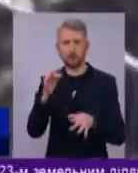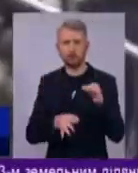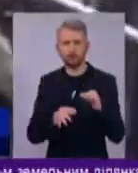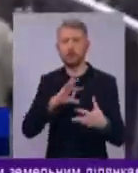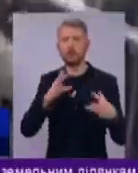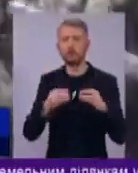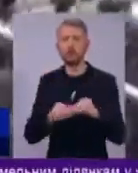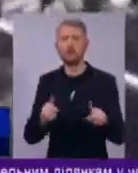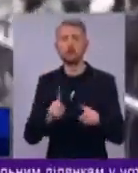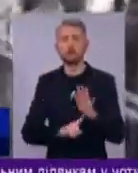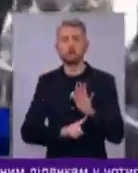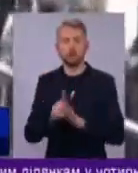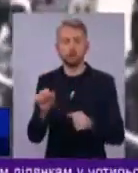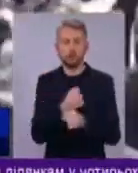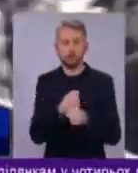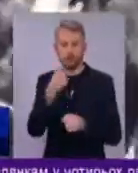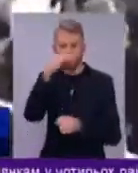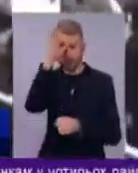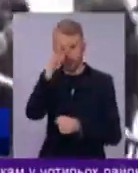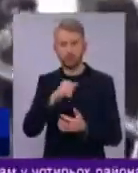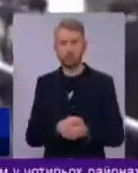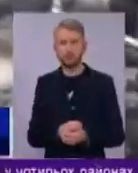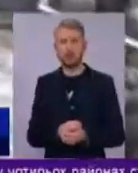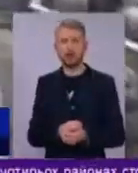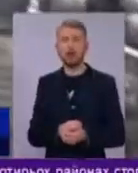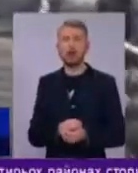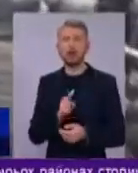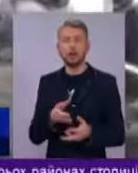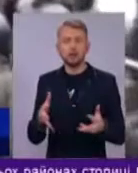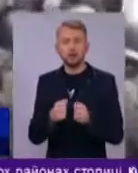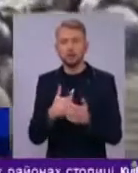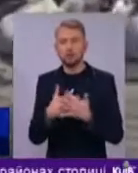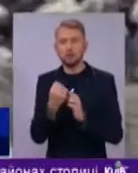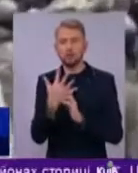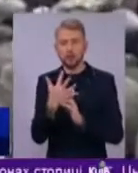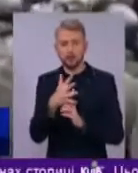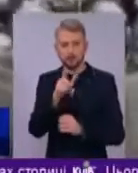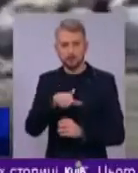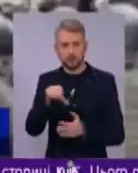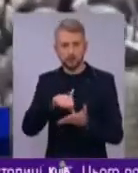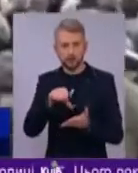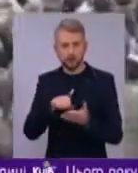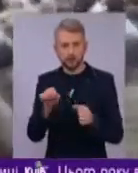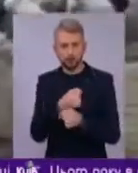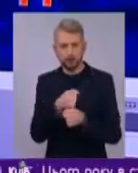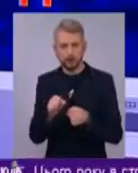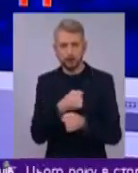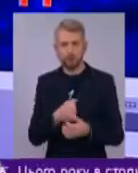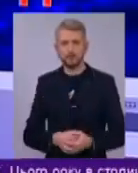в результаті чого почалася бійка з поліцією. Правоохоронці затримали близько півтора десятка учасників сутичок.